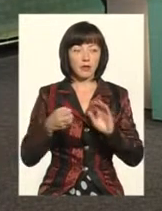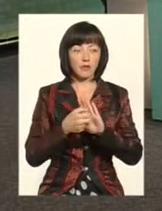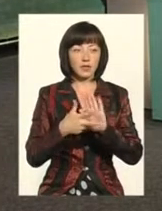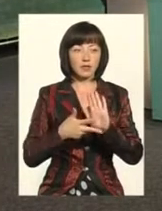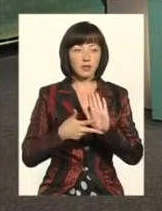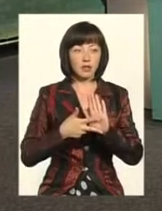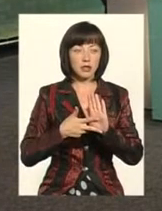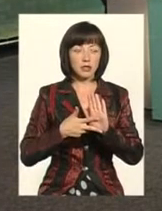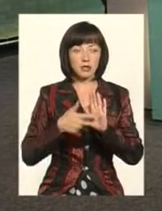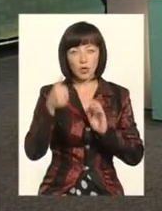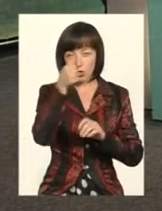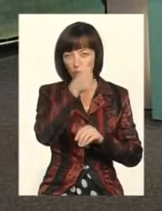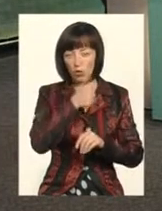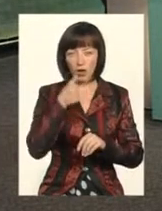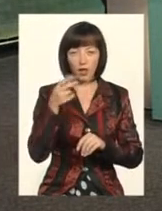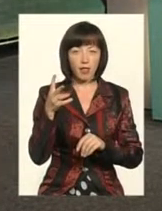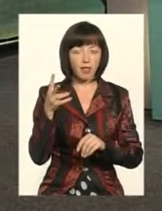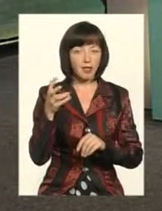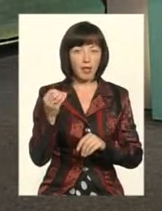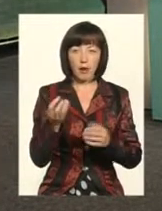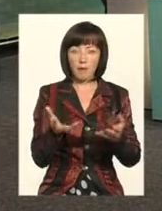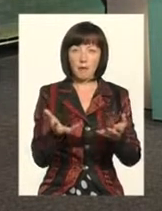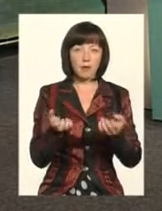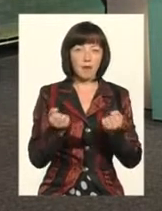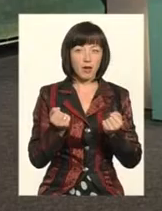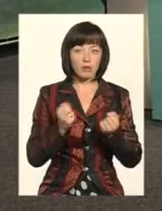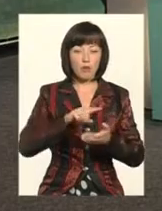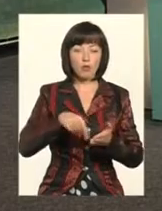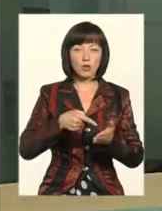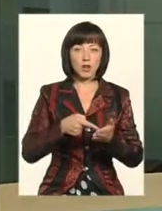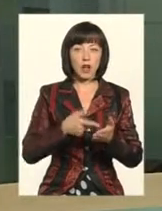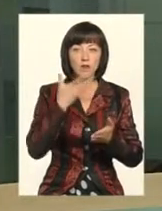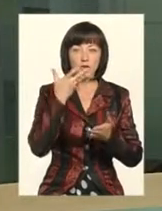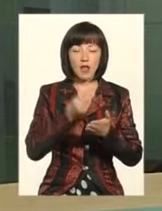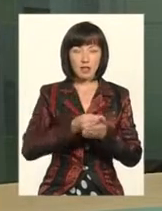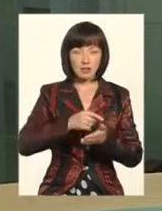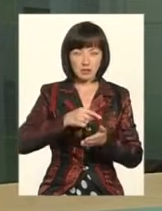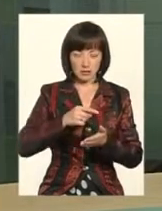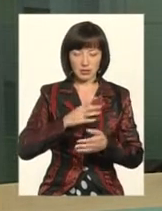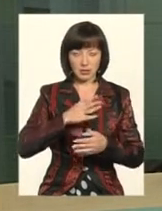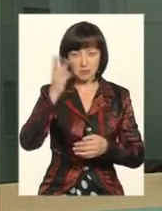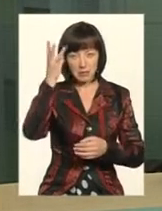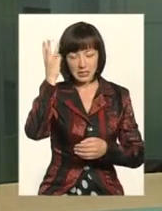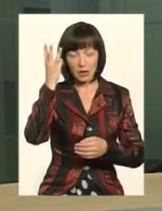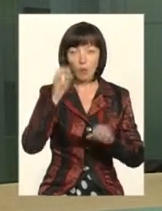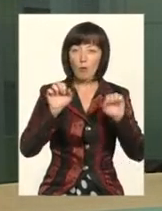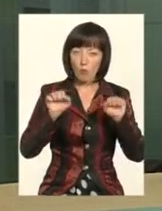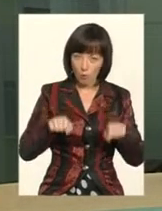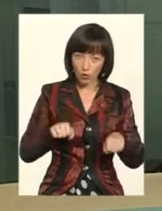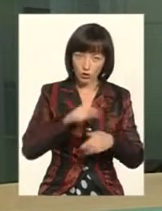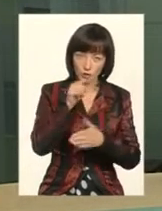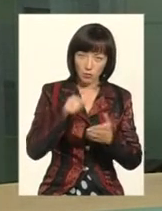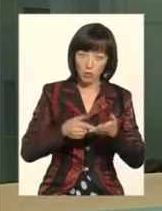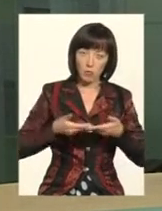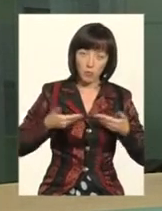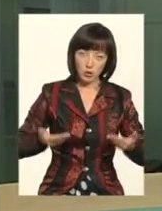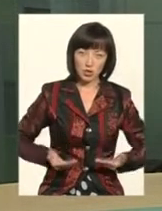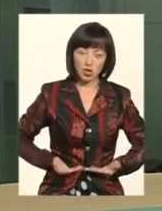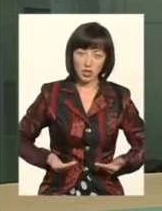15-18 років не приймається в комунальну собственність міста. Можемо ми,